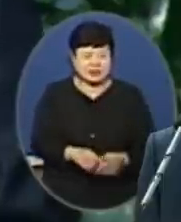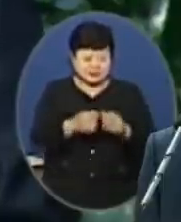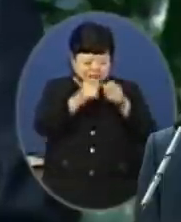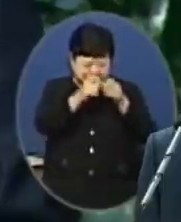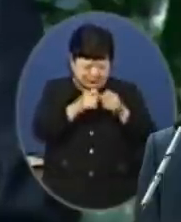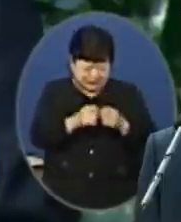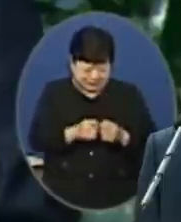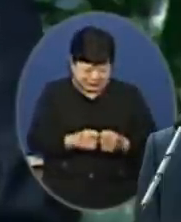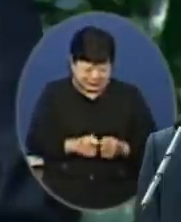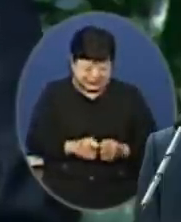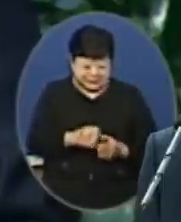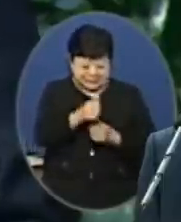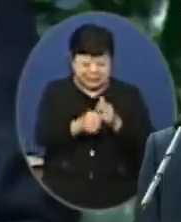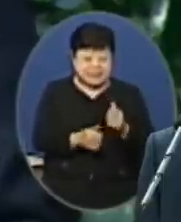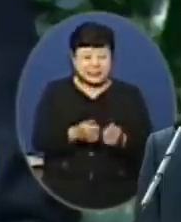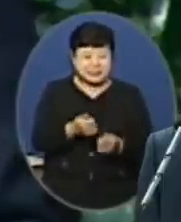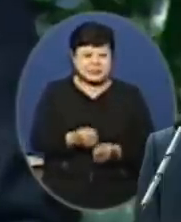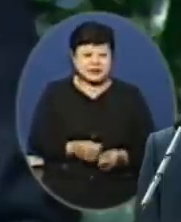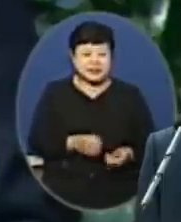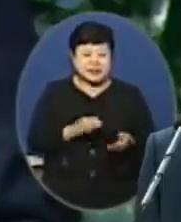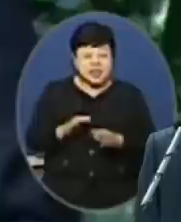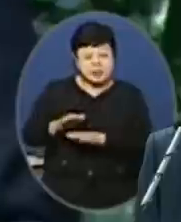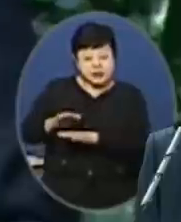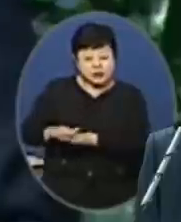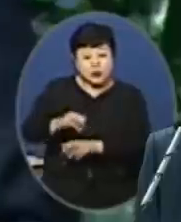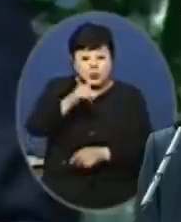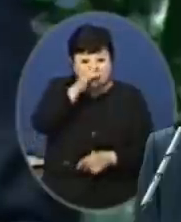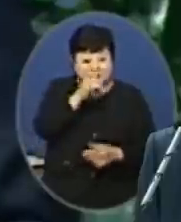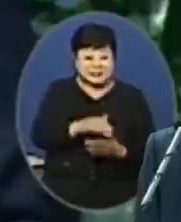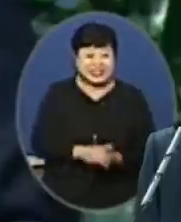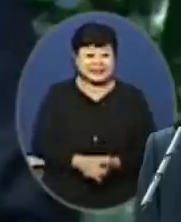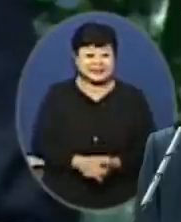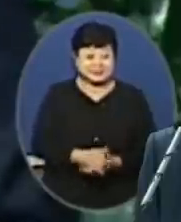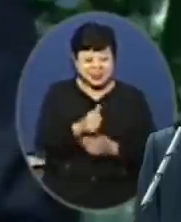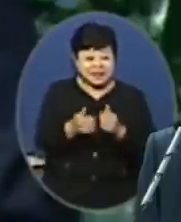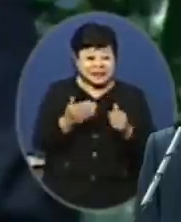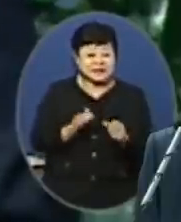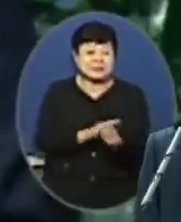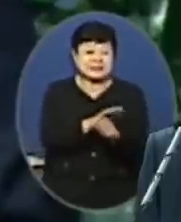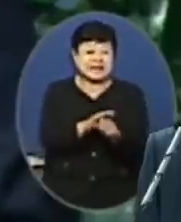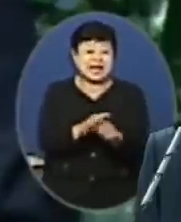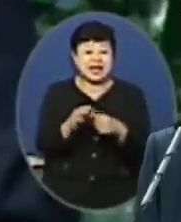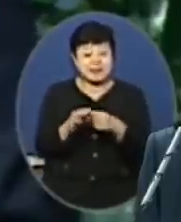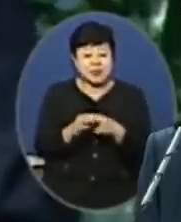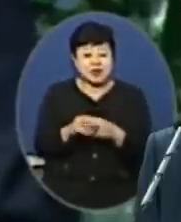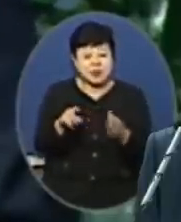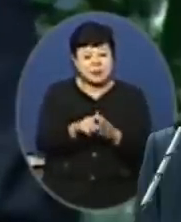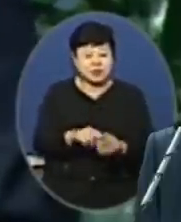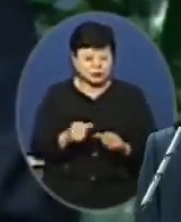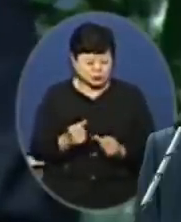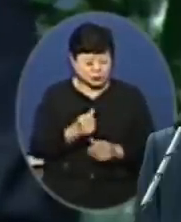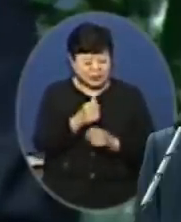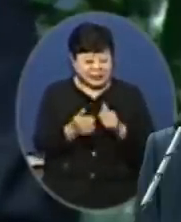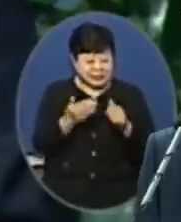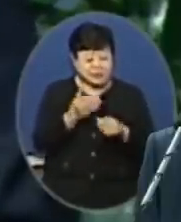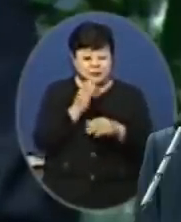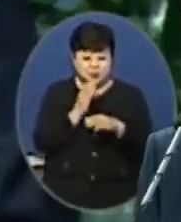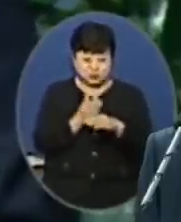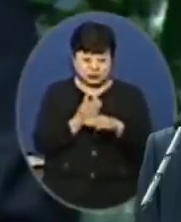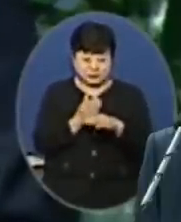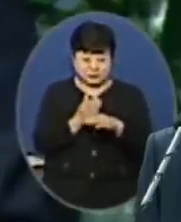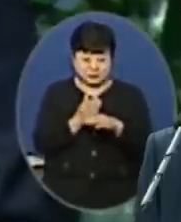면밀하게 하나님은 예비를 해 놓으신 하나님 것입니다. 하나님을 사랑하면 믿고 순종하여 하나님